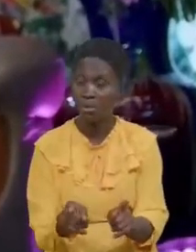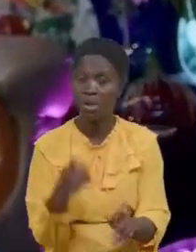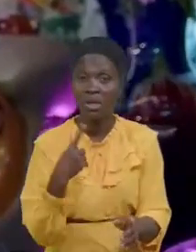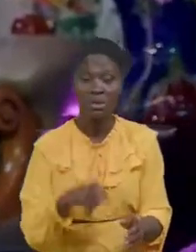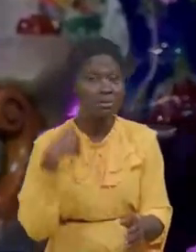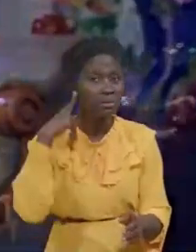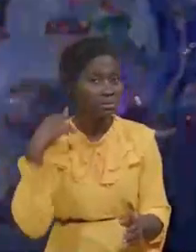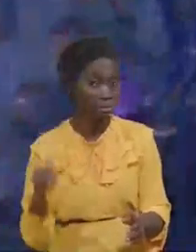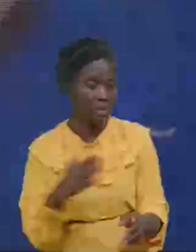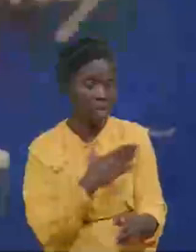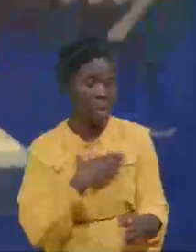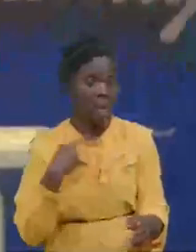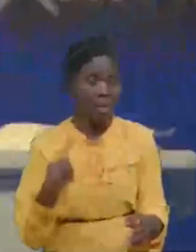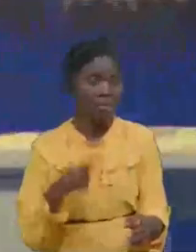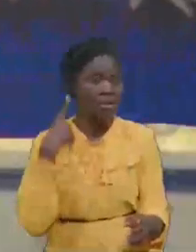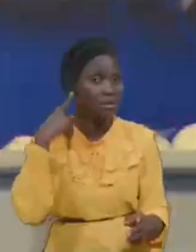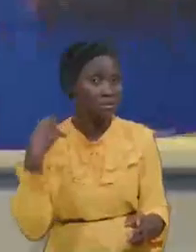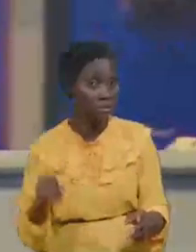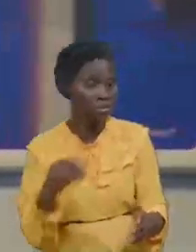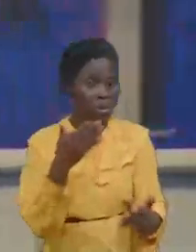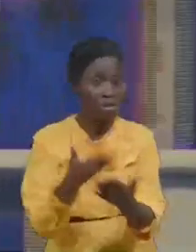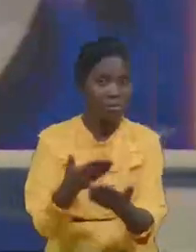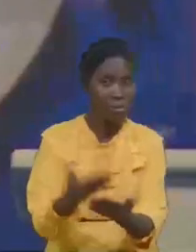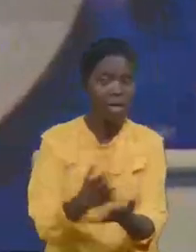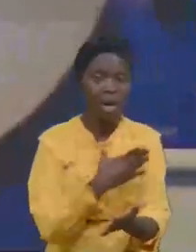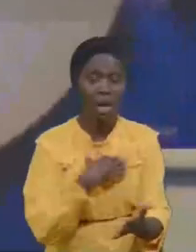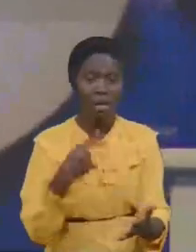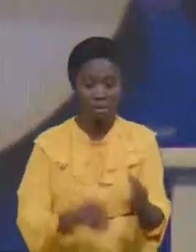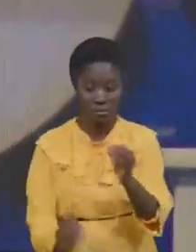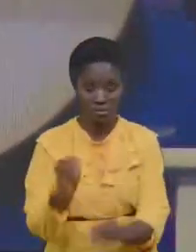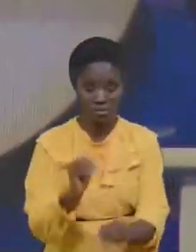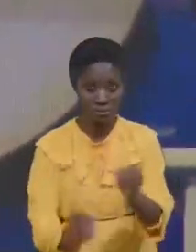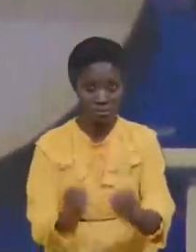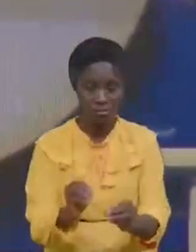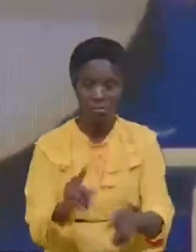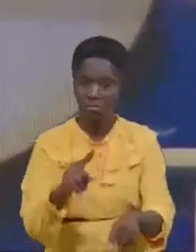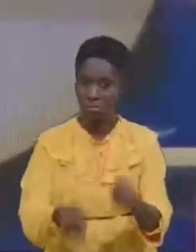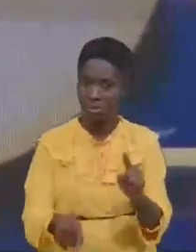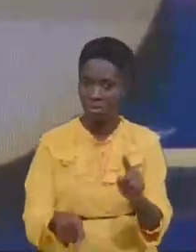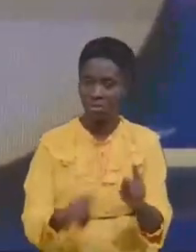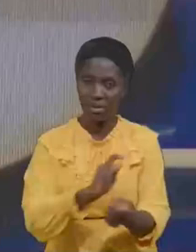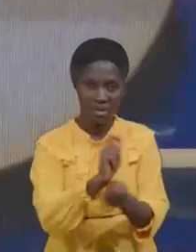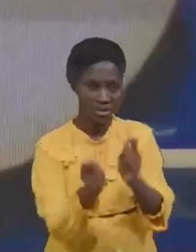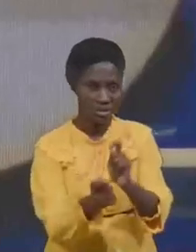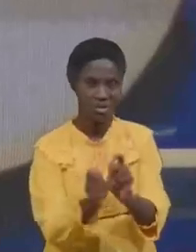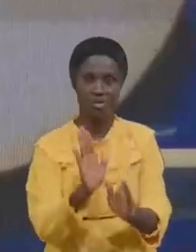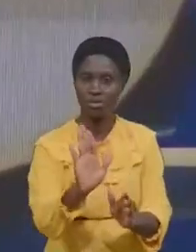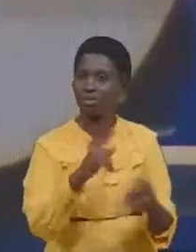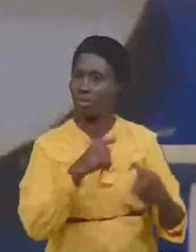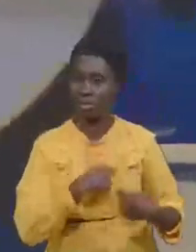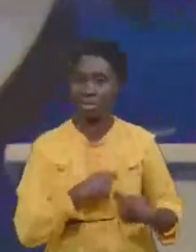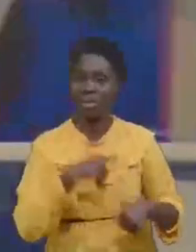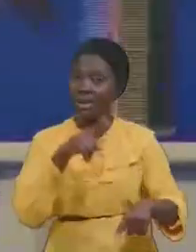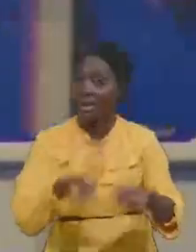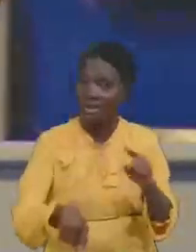et l'argent, oui, l'argent et la contribution ne peuvent pas changer ton cœur,